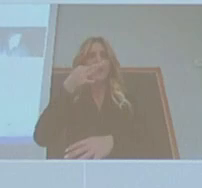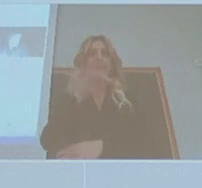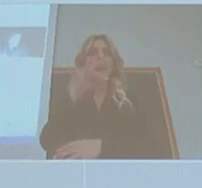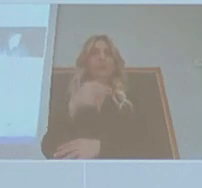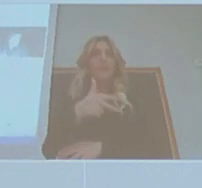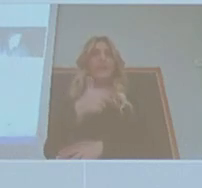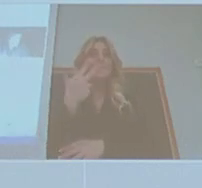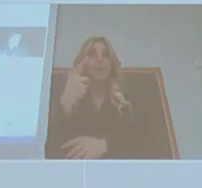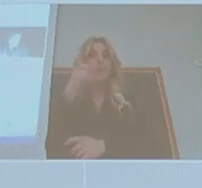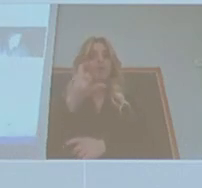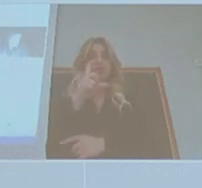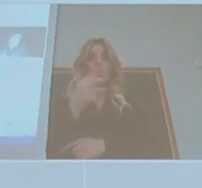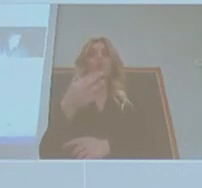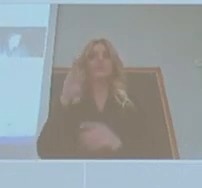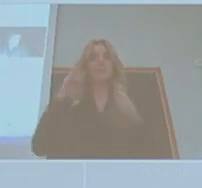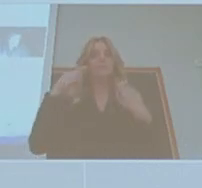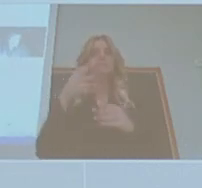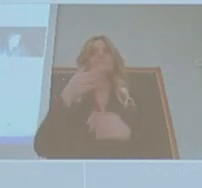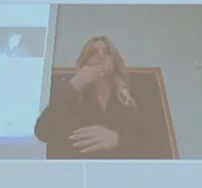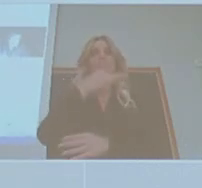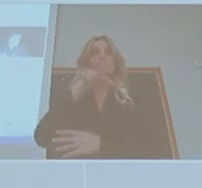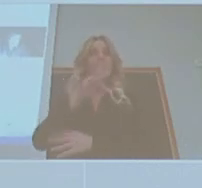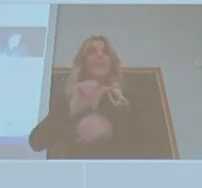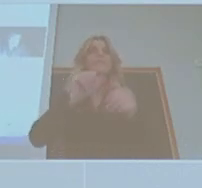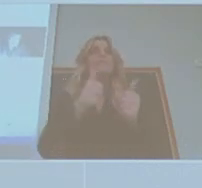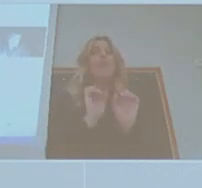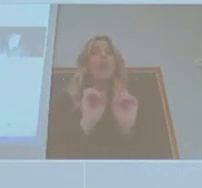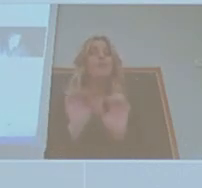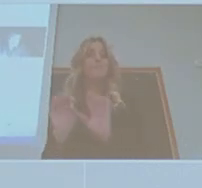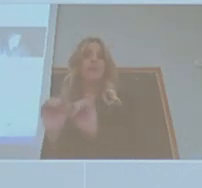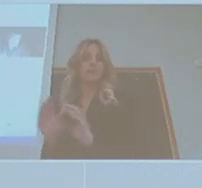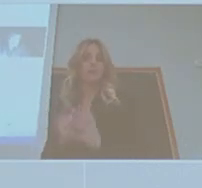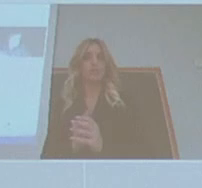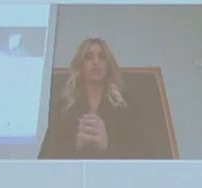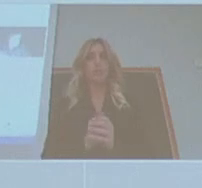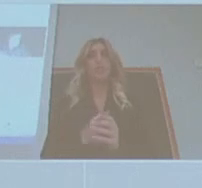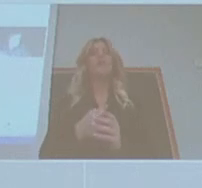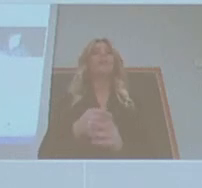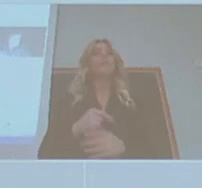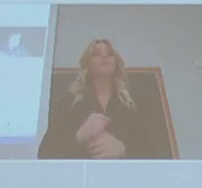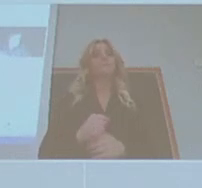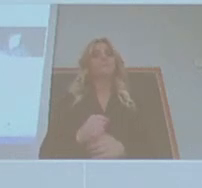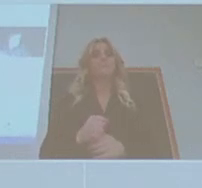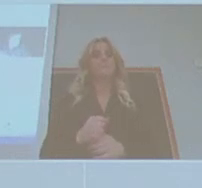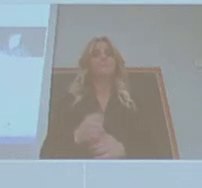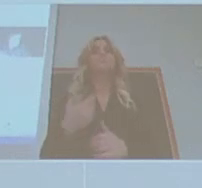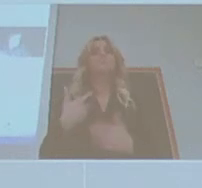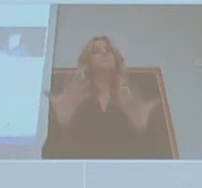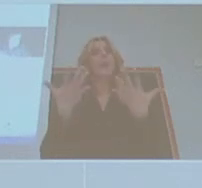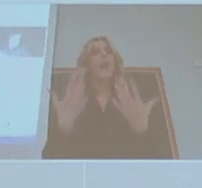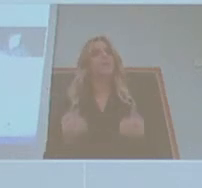giorni si alterneranno per le diverse attività formative dei 3 Atenei, quindi le prime tre giornate. Hanno aderito